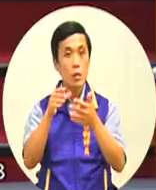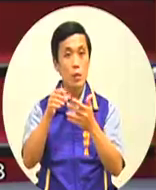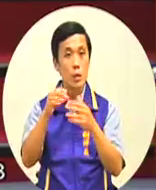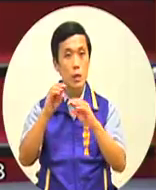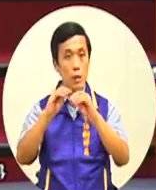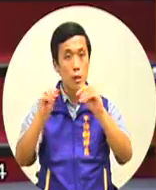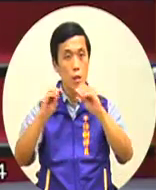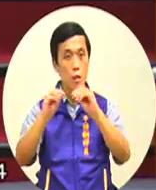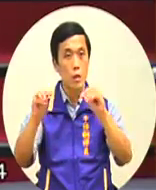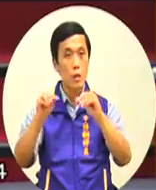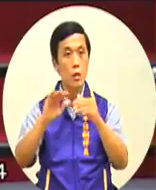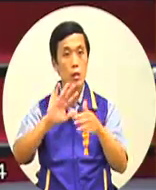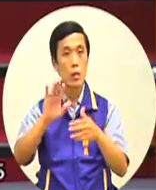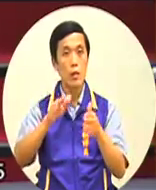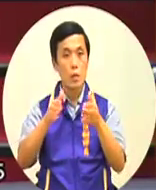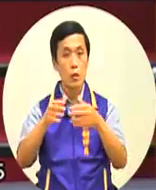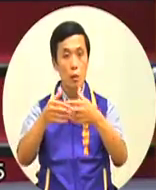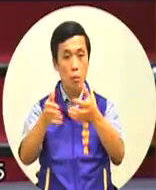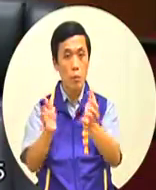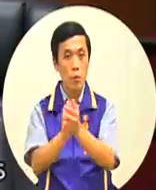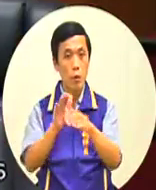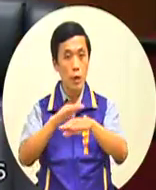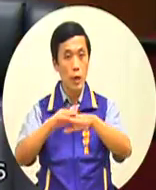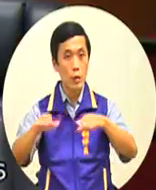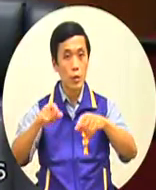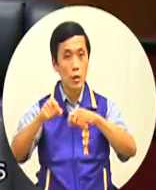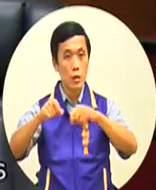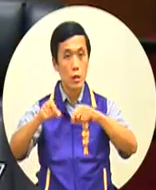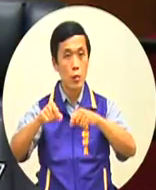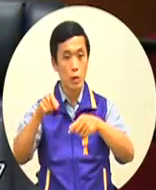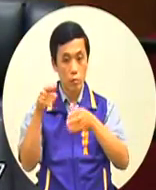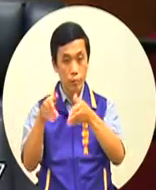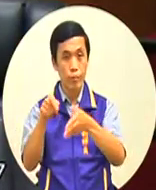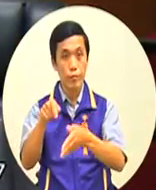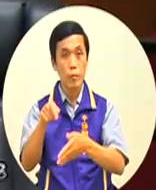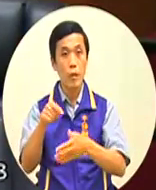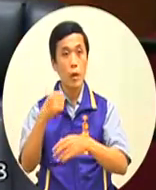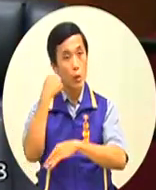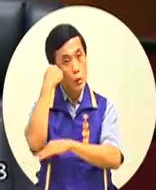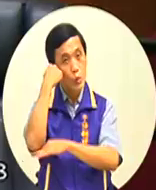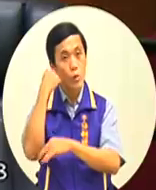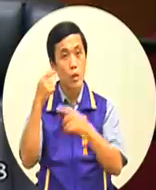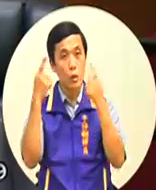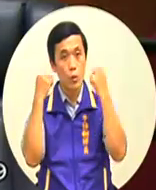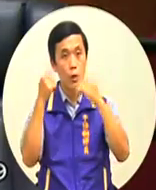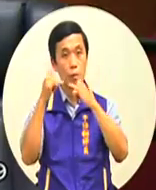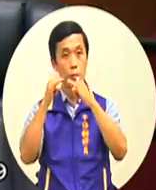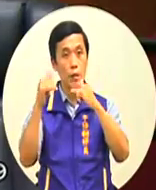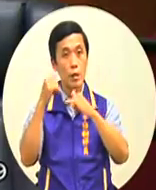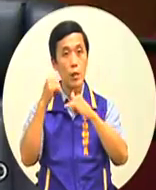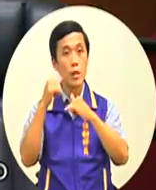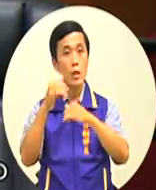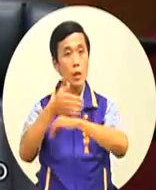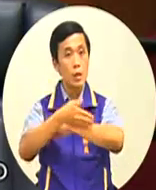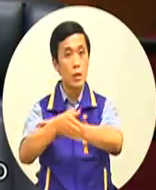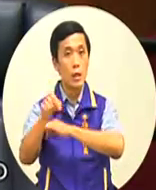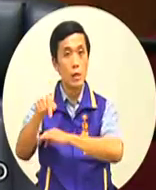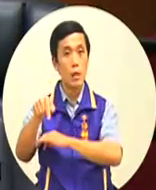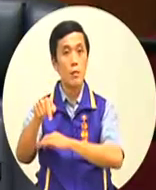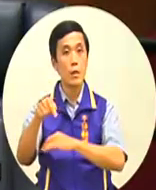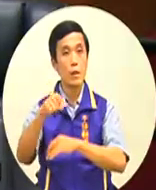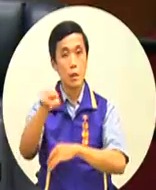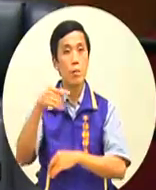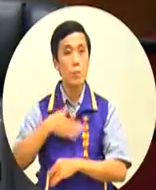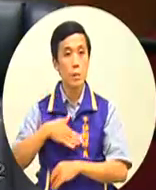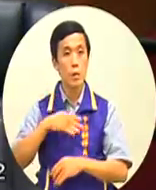们安全部落安全的这个计划，其实住在原乡的人都知道了，我这一块土